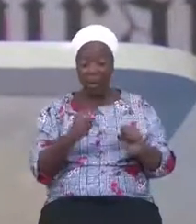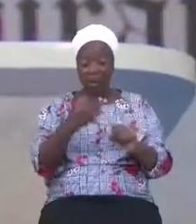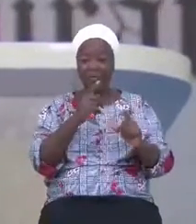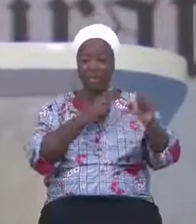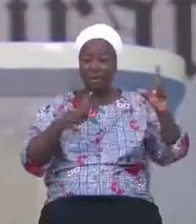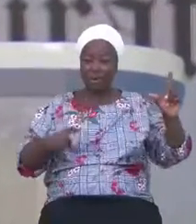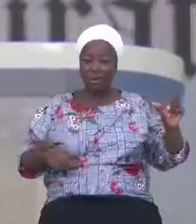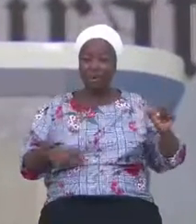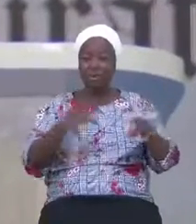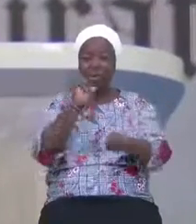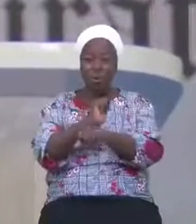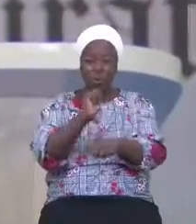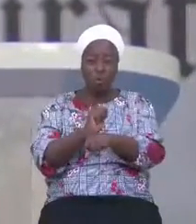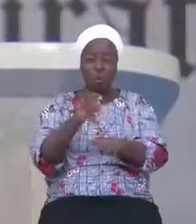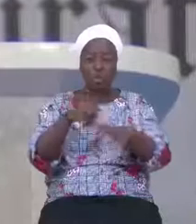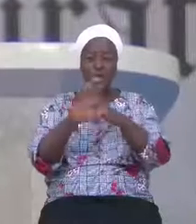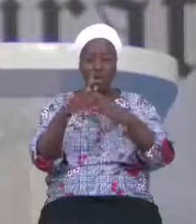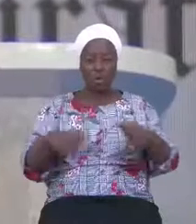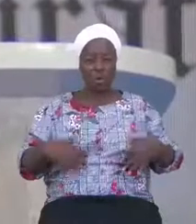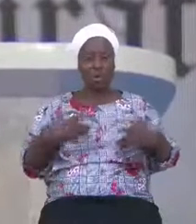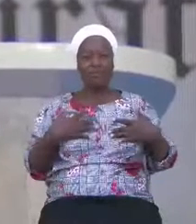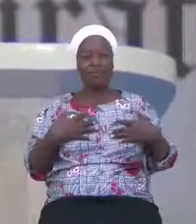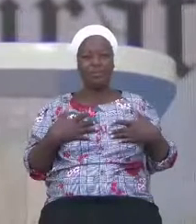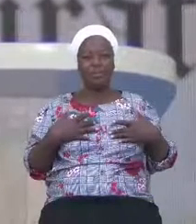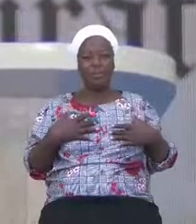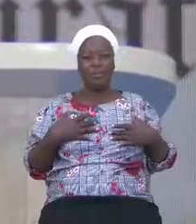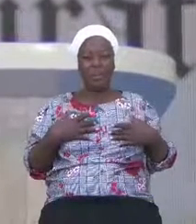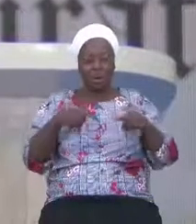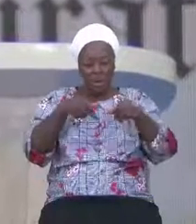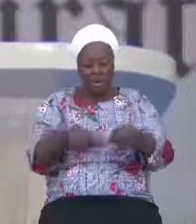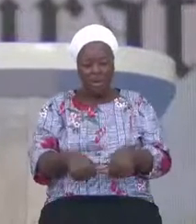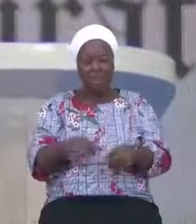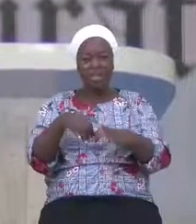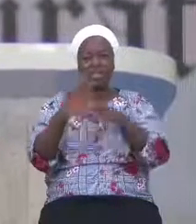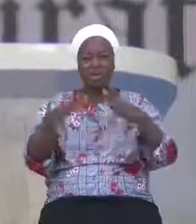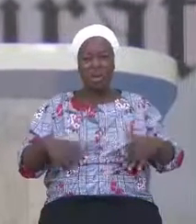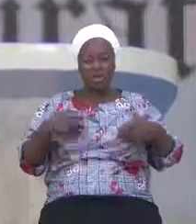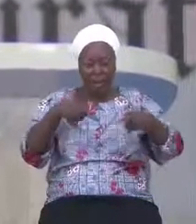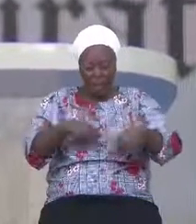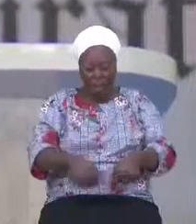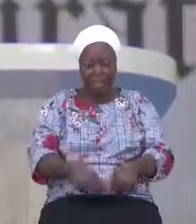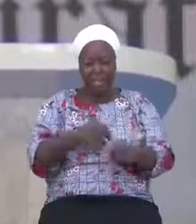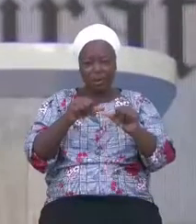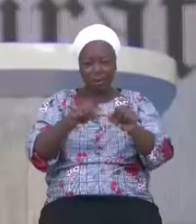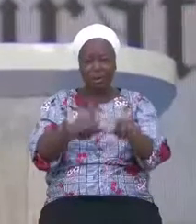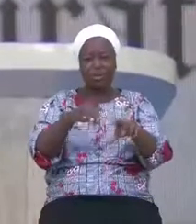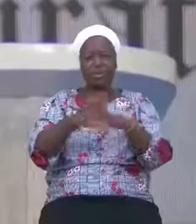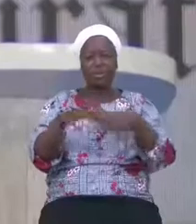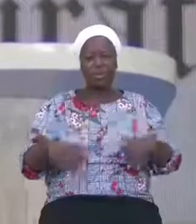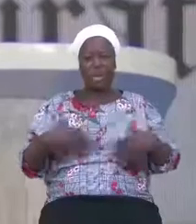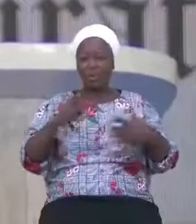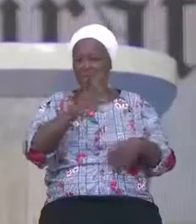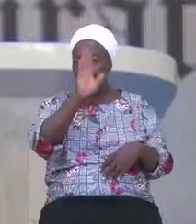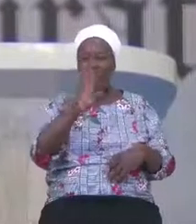Seigneur agisse dans ta vie. Reste dans ta vie, demeure dans ta vie. Et